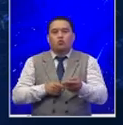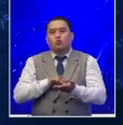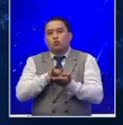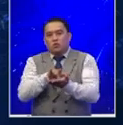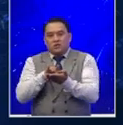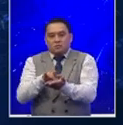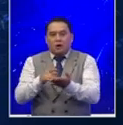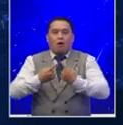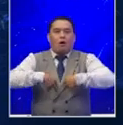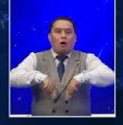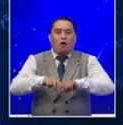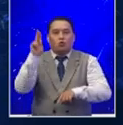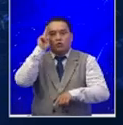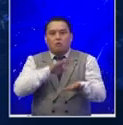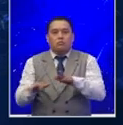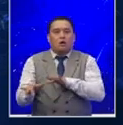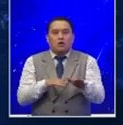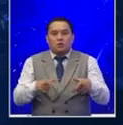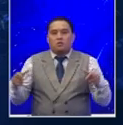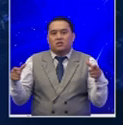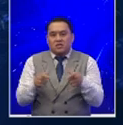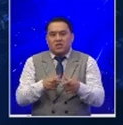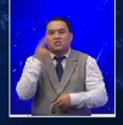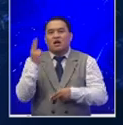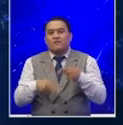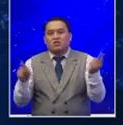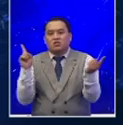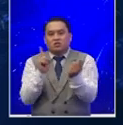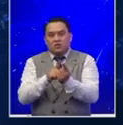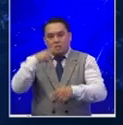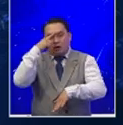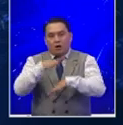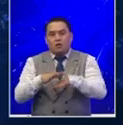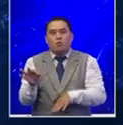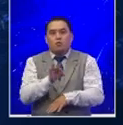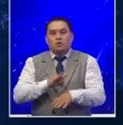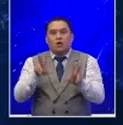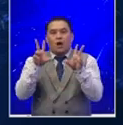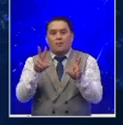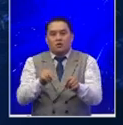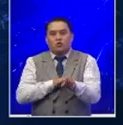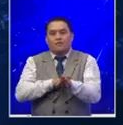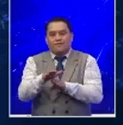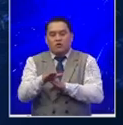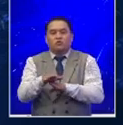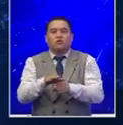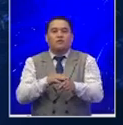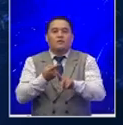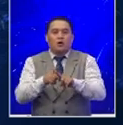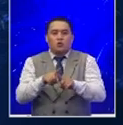туризма, организации учебного процесса в период пандемии. В завершении встречи глава государства поручил обеспечить заданные